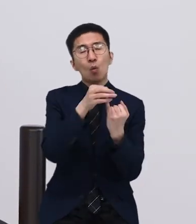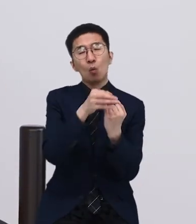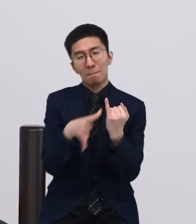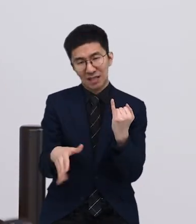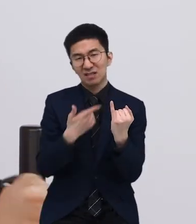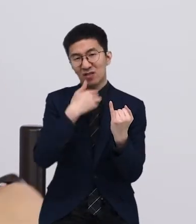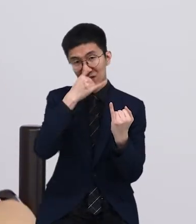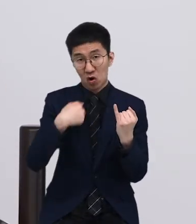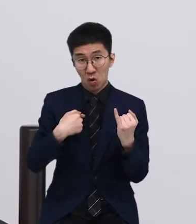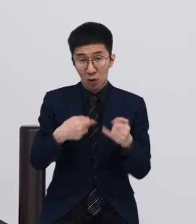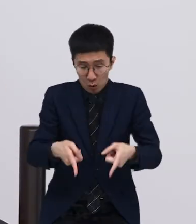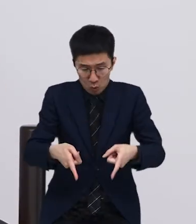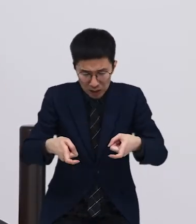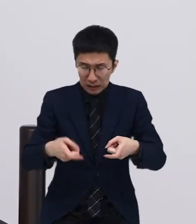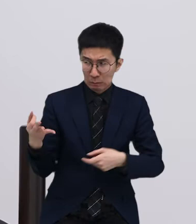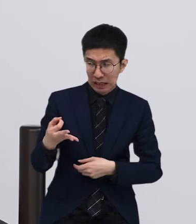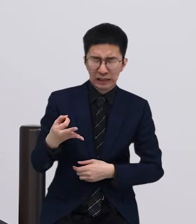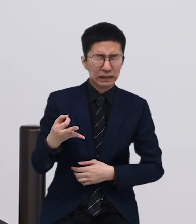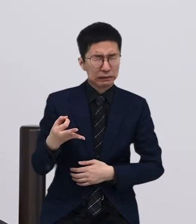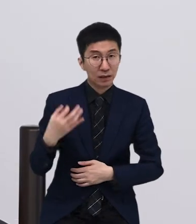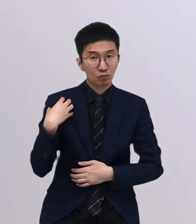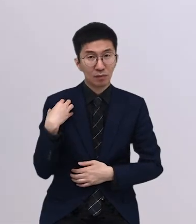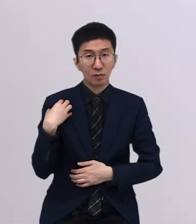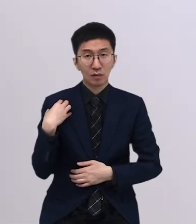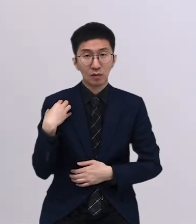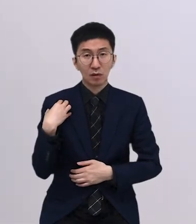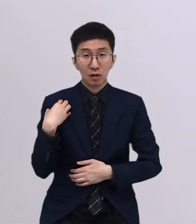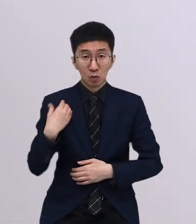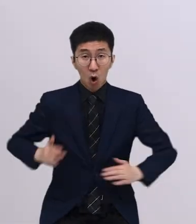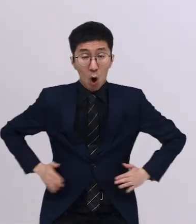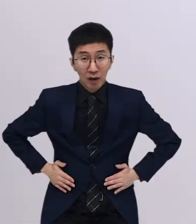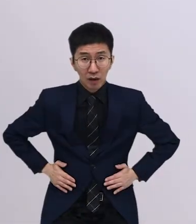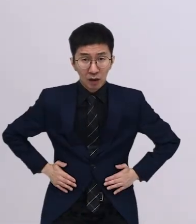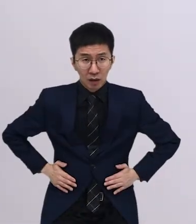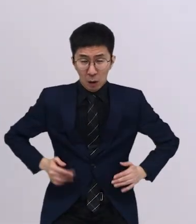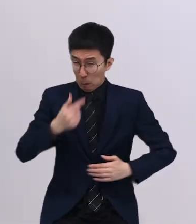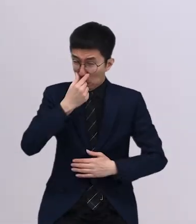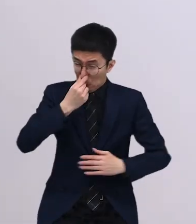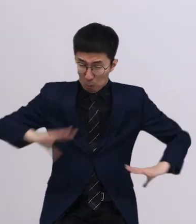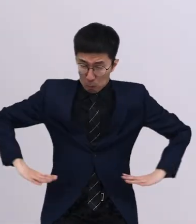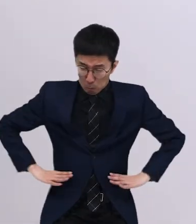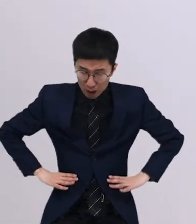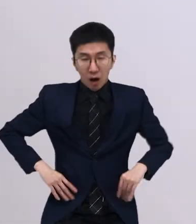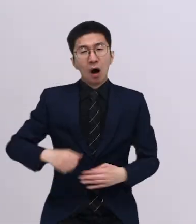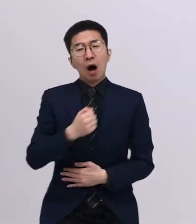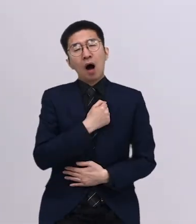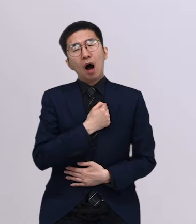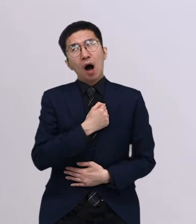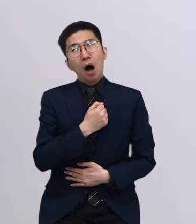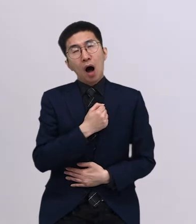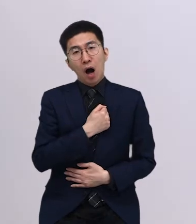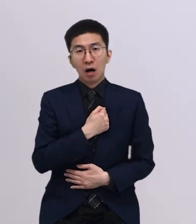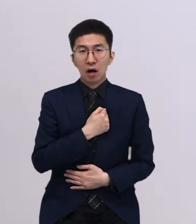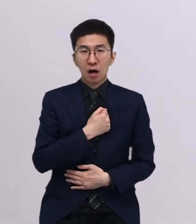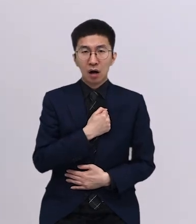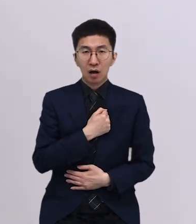입혀주셨고 허리 휘거나 다리 휜 게 티가 나지 않으려고 아직까지도 시도를 못 해봤어요. 허리는 꽉 째있는 옷을 제가 못